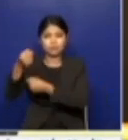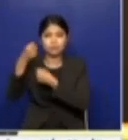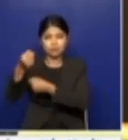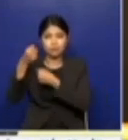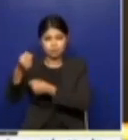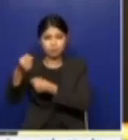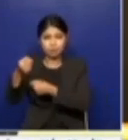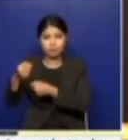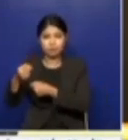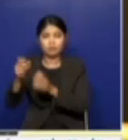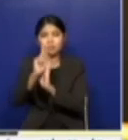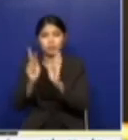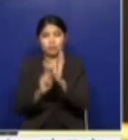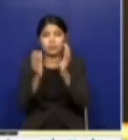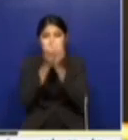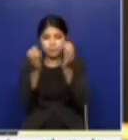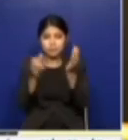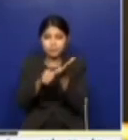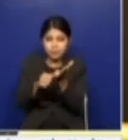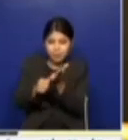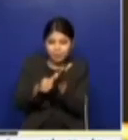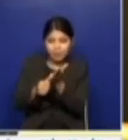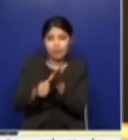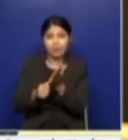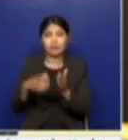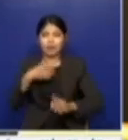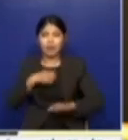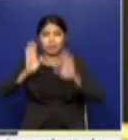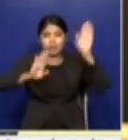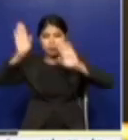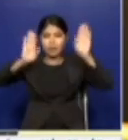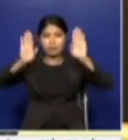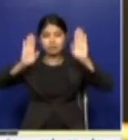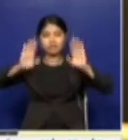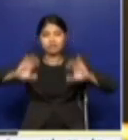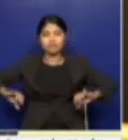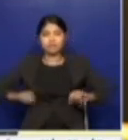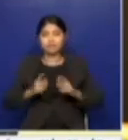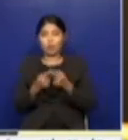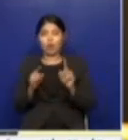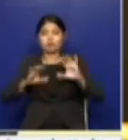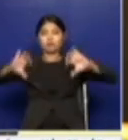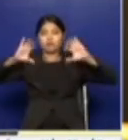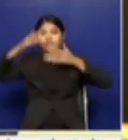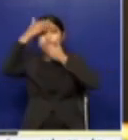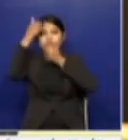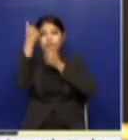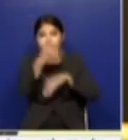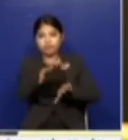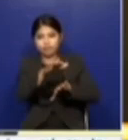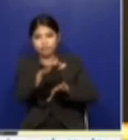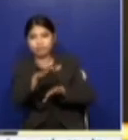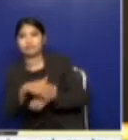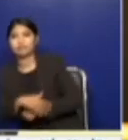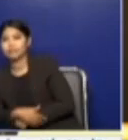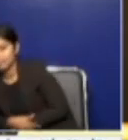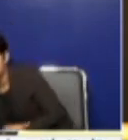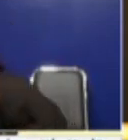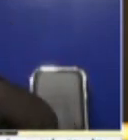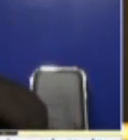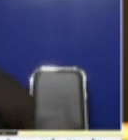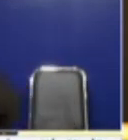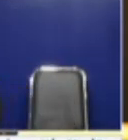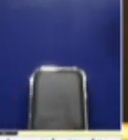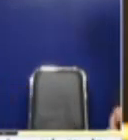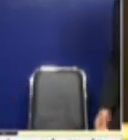ร้องประชาธิปไตยรัฐบาลก็ไม่สนใจต่อเมื่อสถานการณ์บีบคั้นจากทุกภา